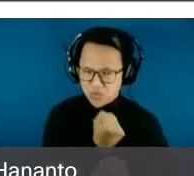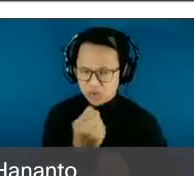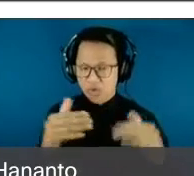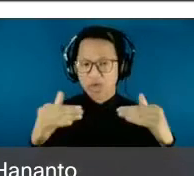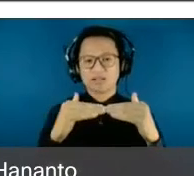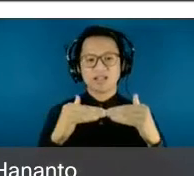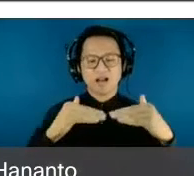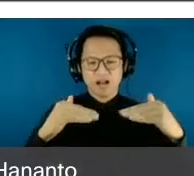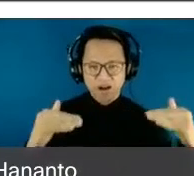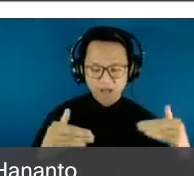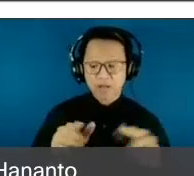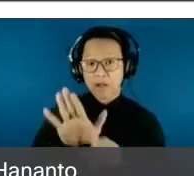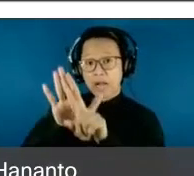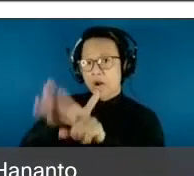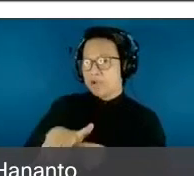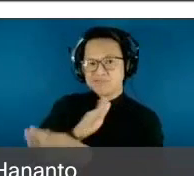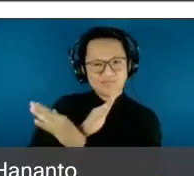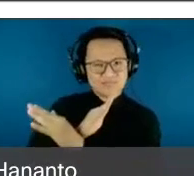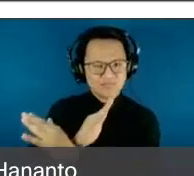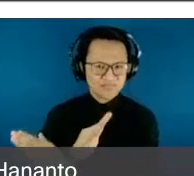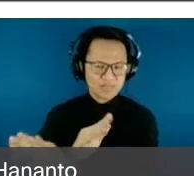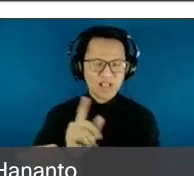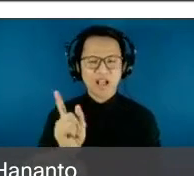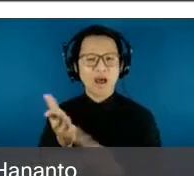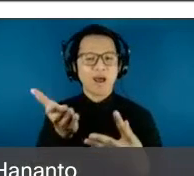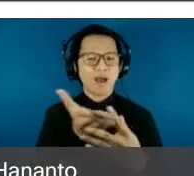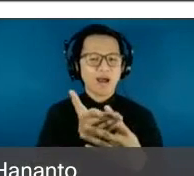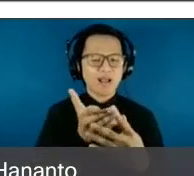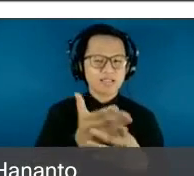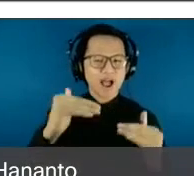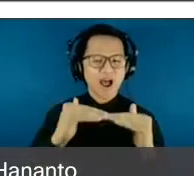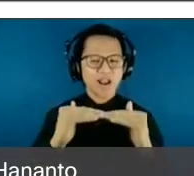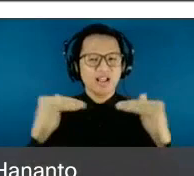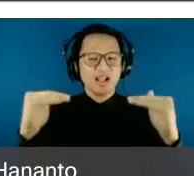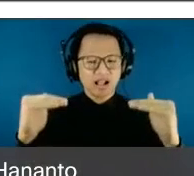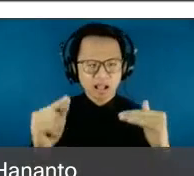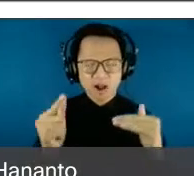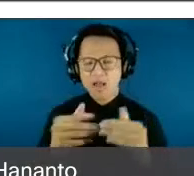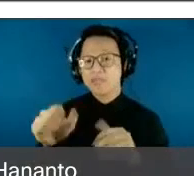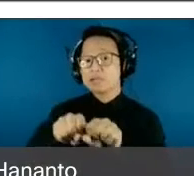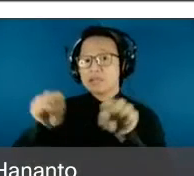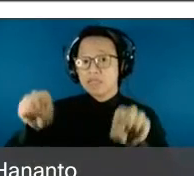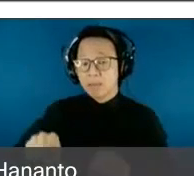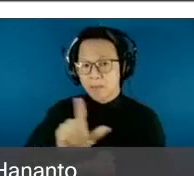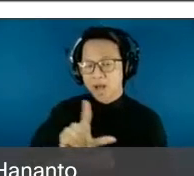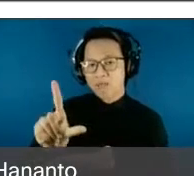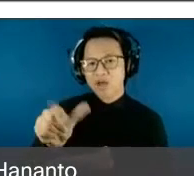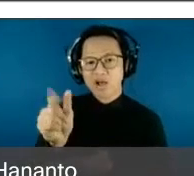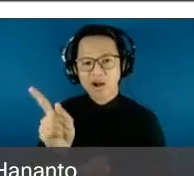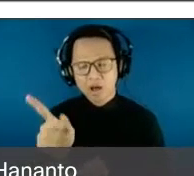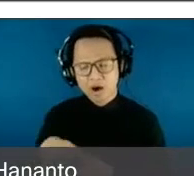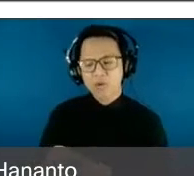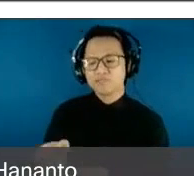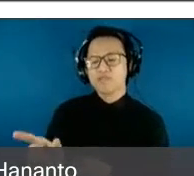ada diskriminasi, ada akses yang fair atau adil, juga ada sistem pelaporan kalau orang